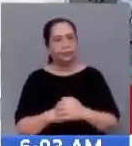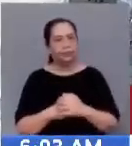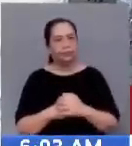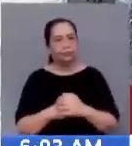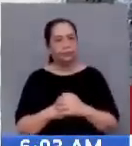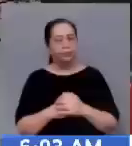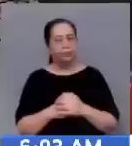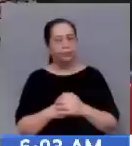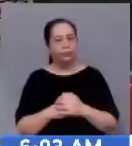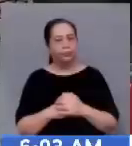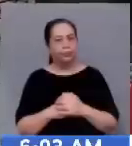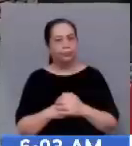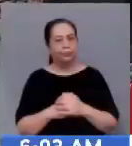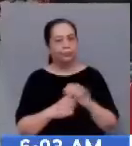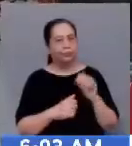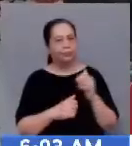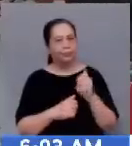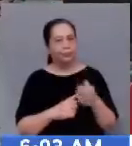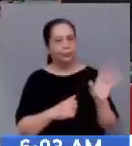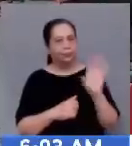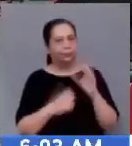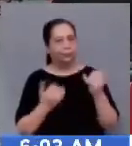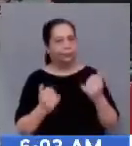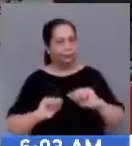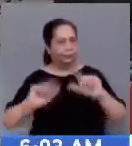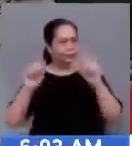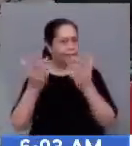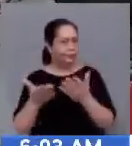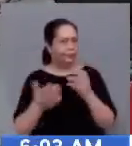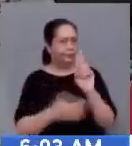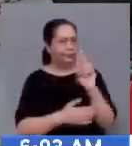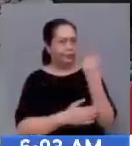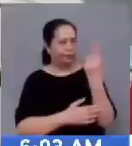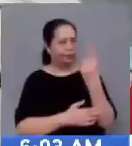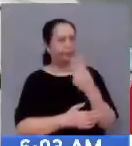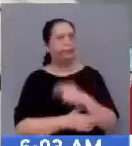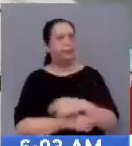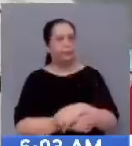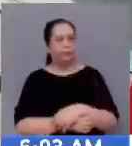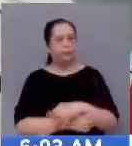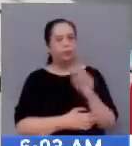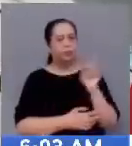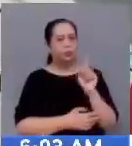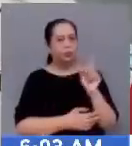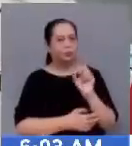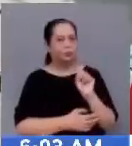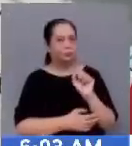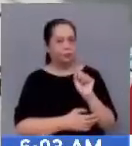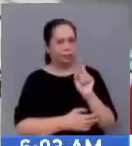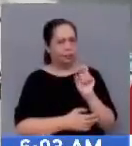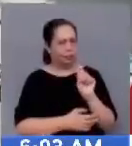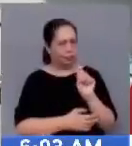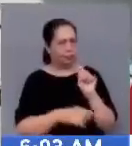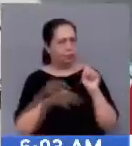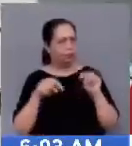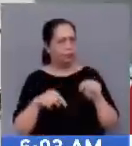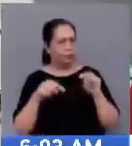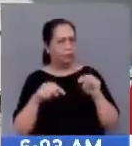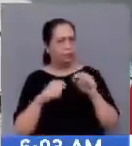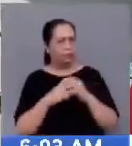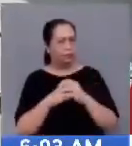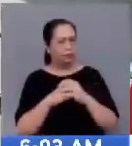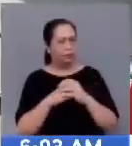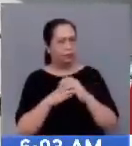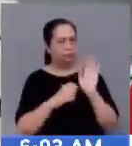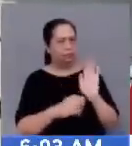Good morning, Engineer. No? Live po tayo sa unang hirit. No? Apo. Ano bang status talaga, Engineer, nitong flyover